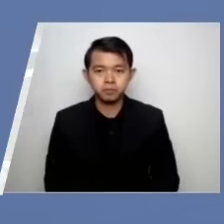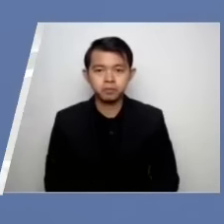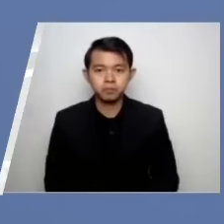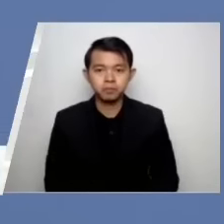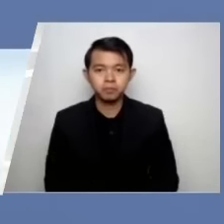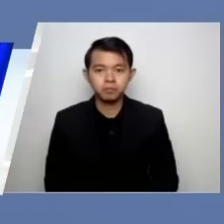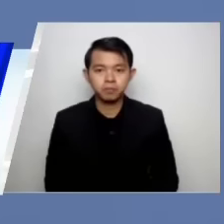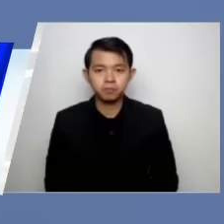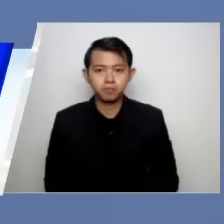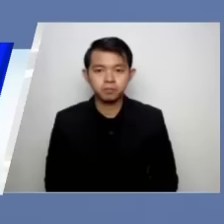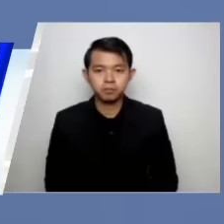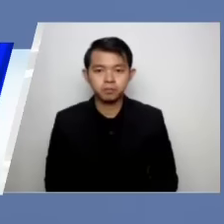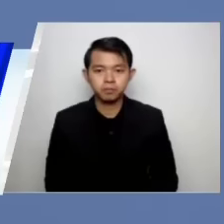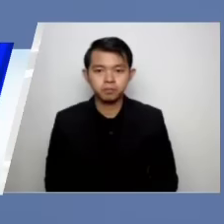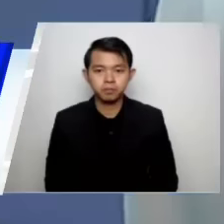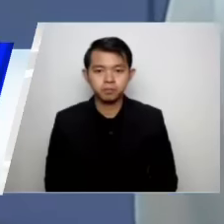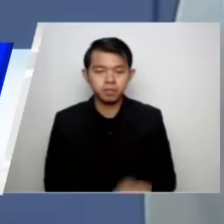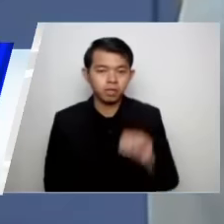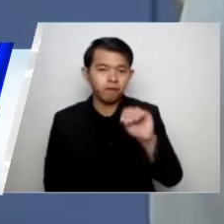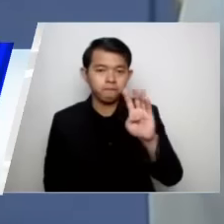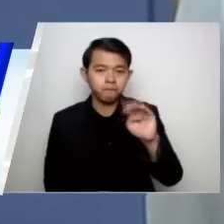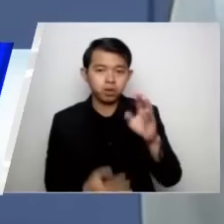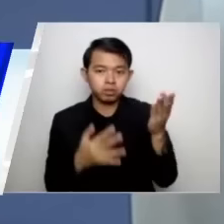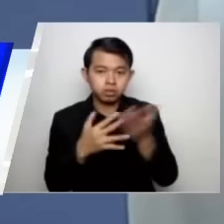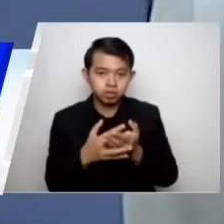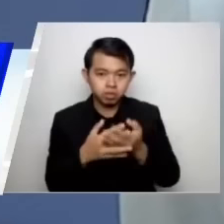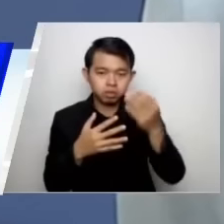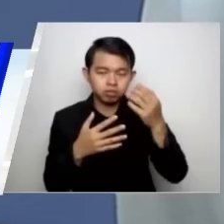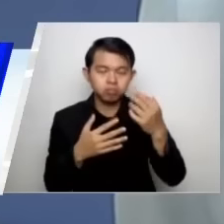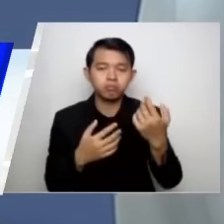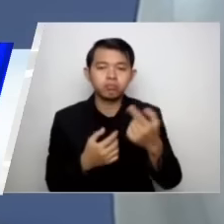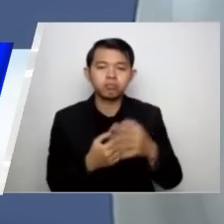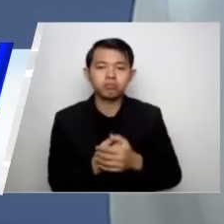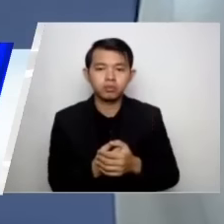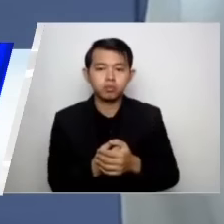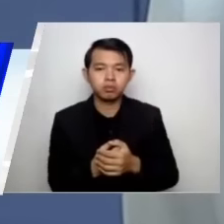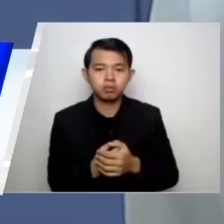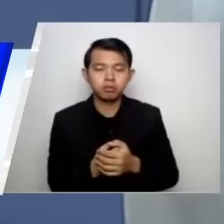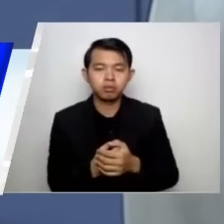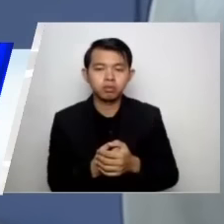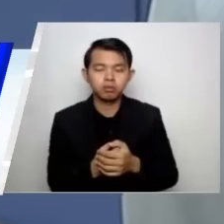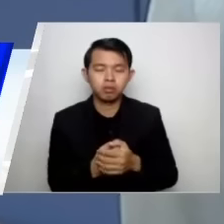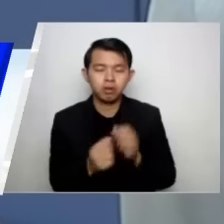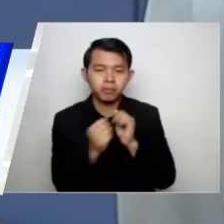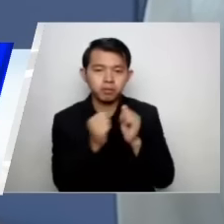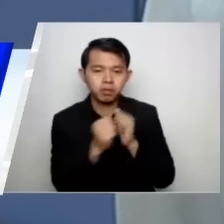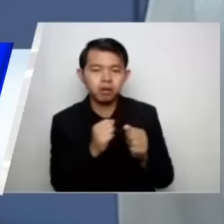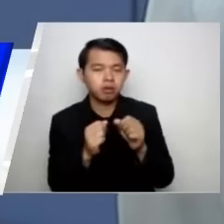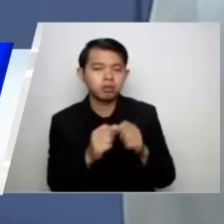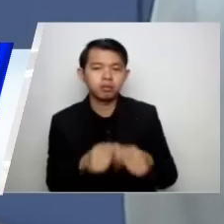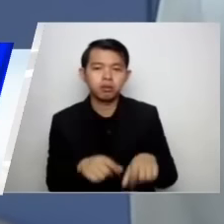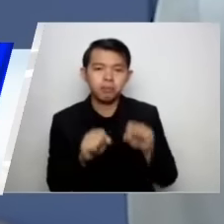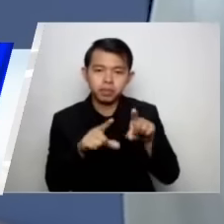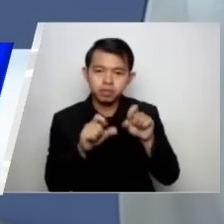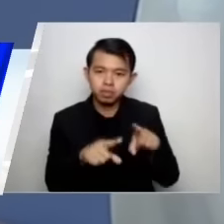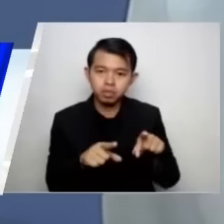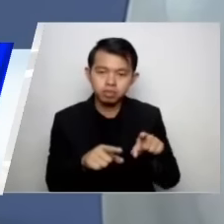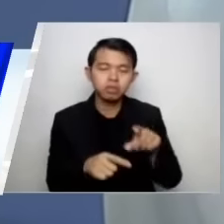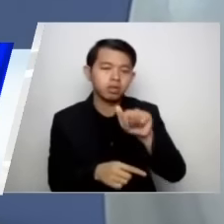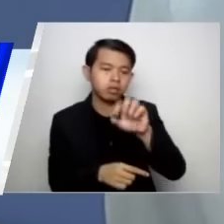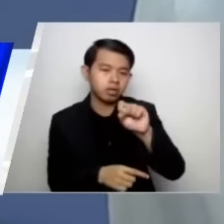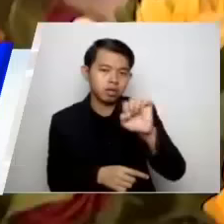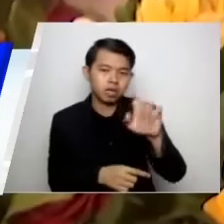14 na counts ng paglabag sa Section 8 ng Securities Regulation Code o pagbebenta at pag-aalok ng securities sa Pilipinas nang walang pahintulot